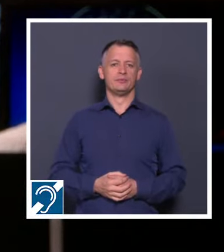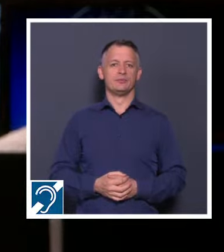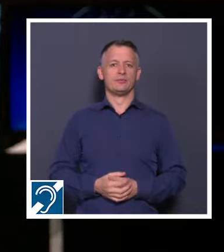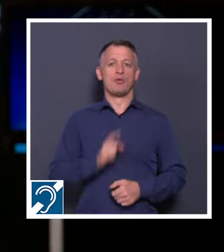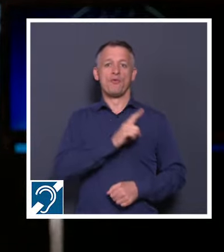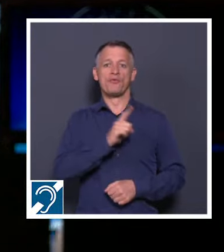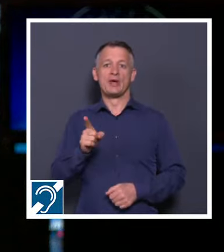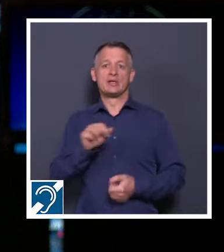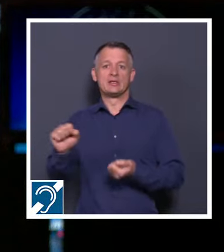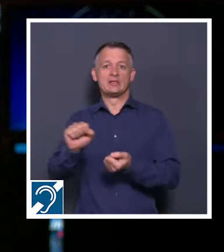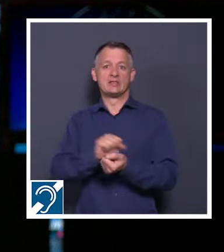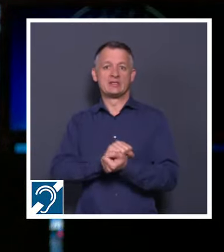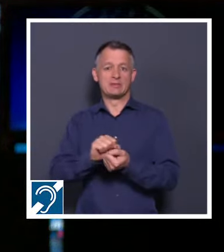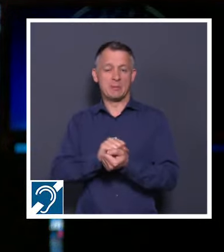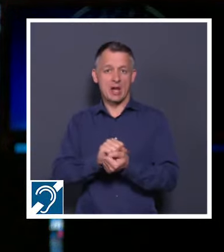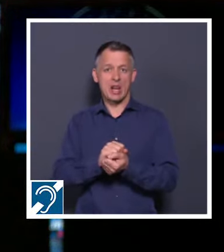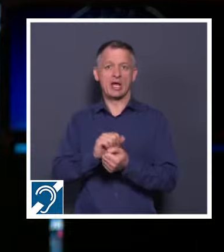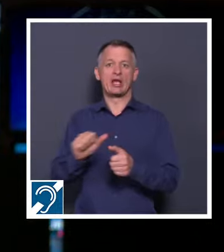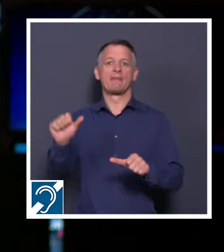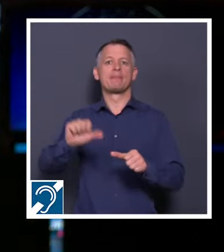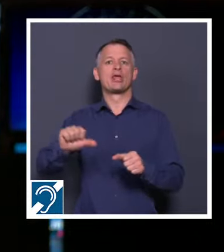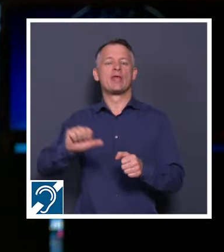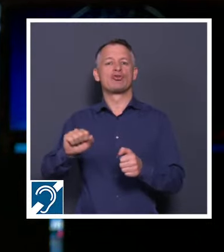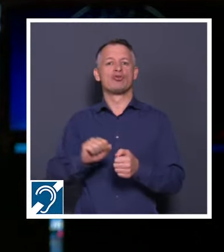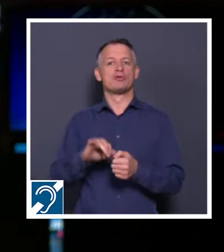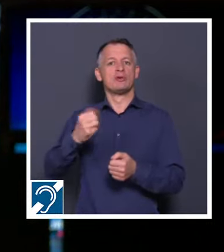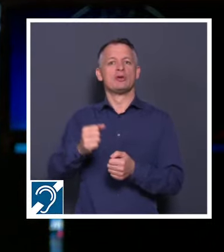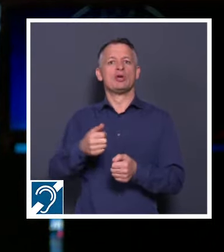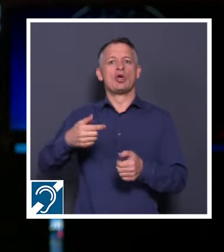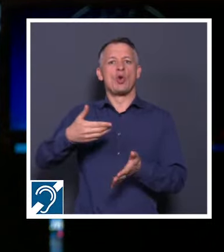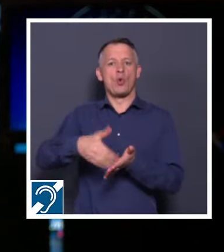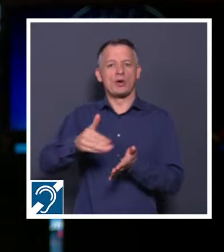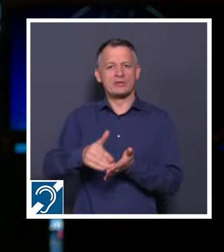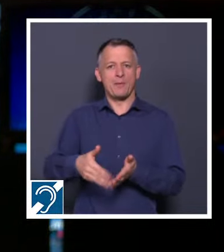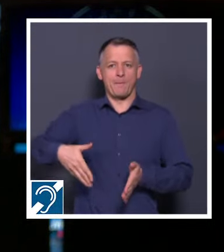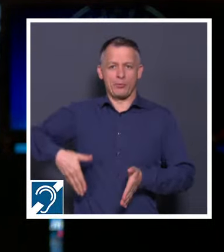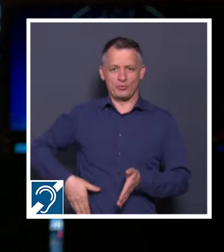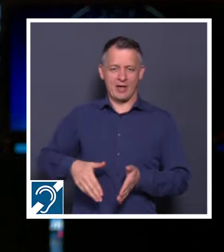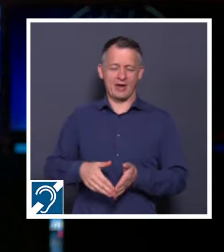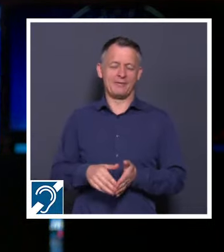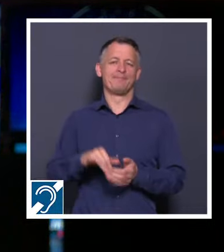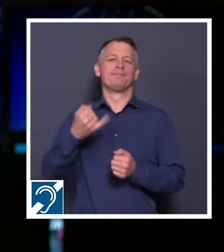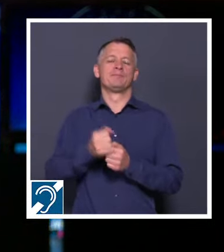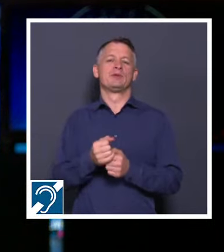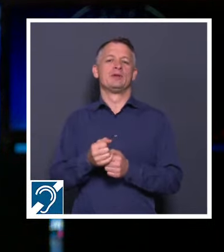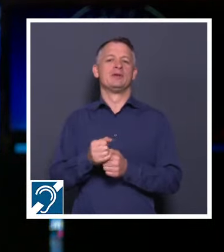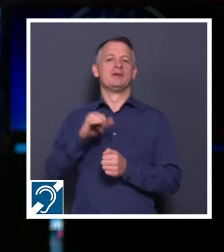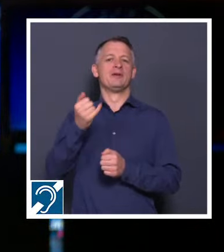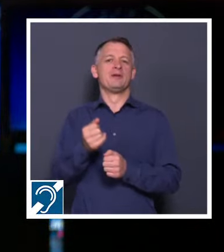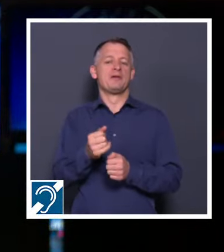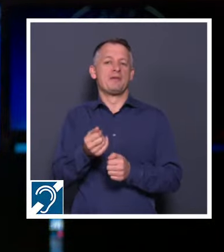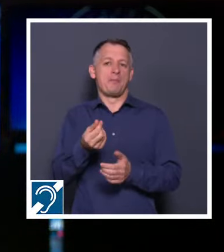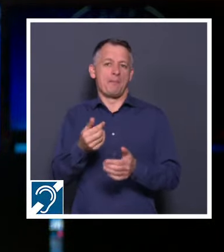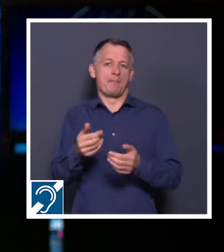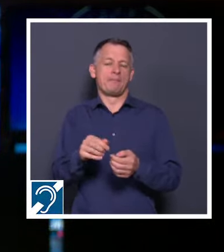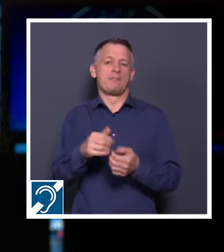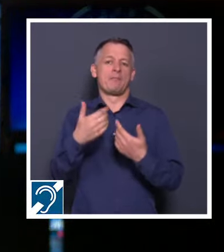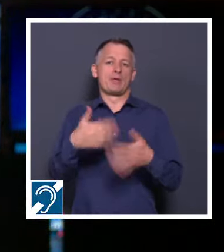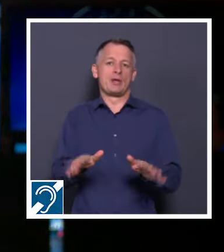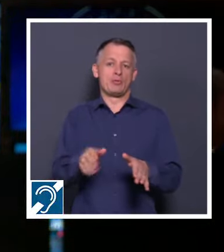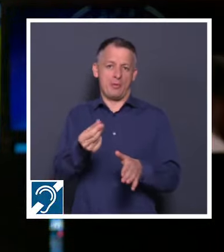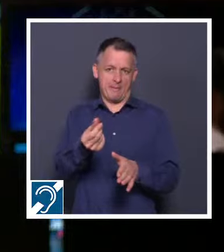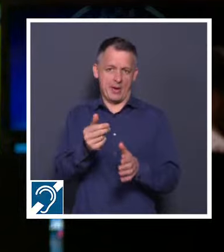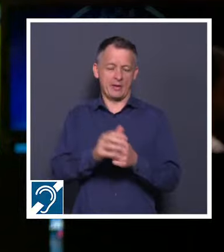Cu fiecare spălare, detergenții ne curăță buzunarele, în sens figurat, desigur. Fie că sunt detergenți de rufe, de spălat vasele